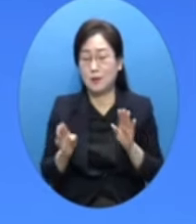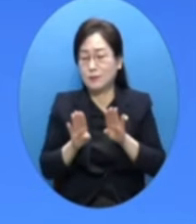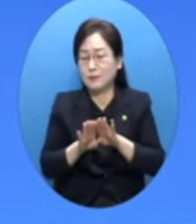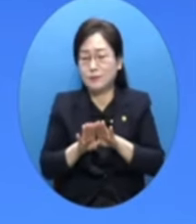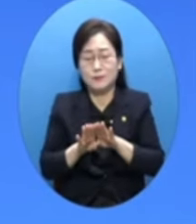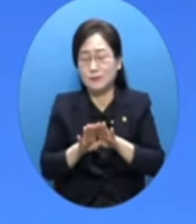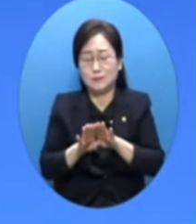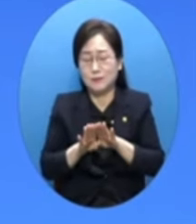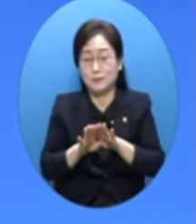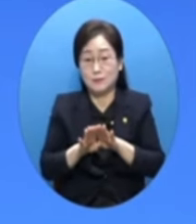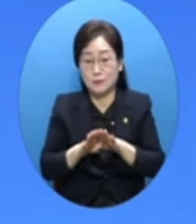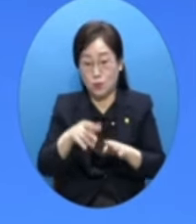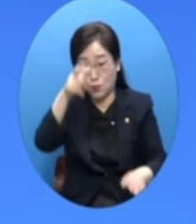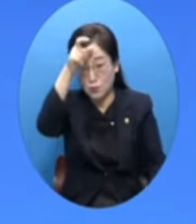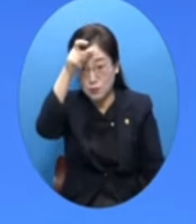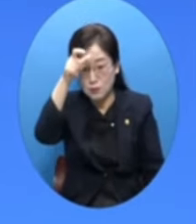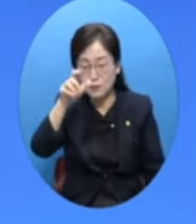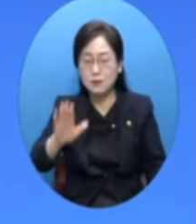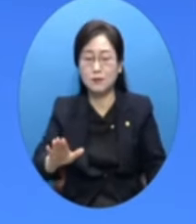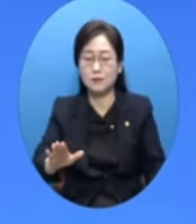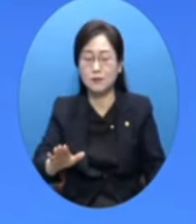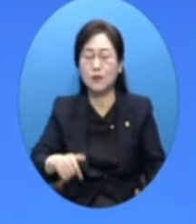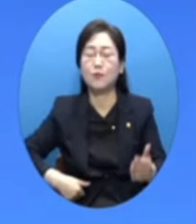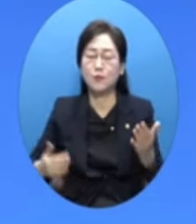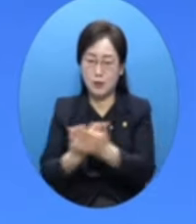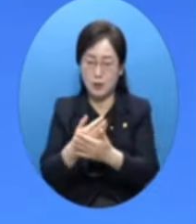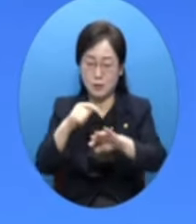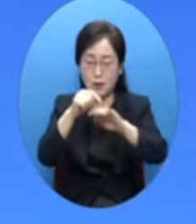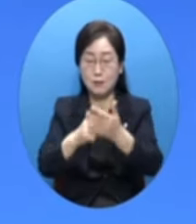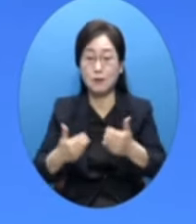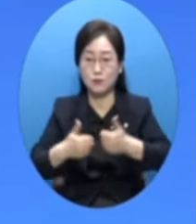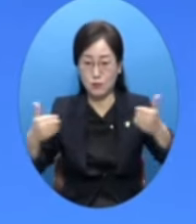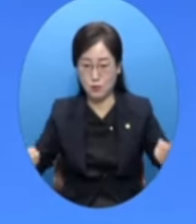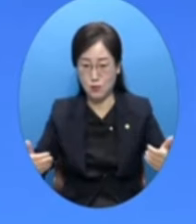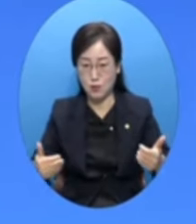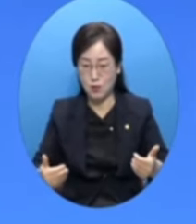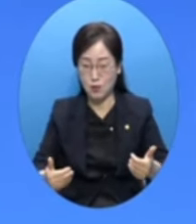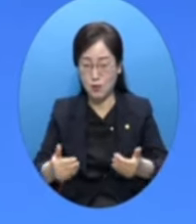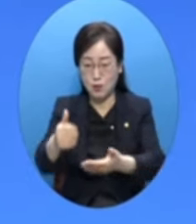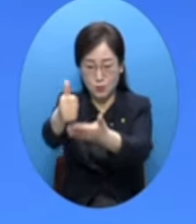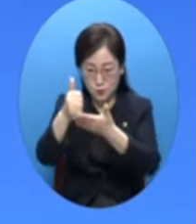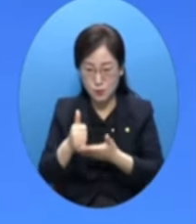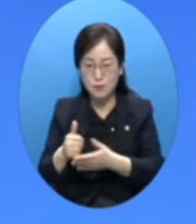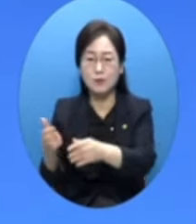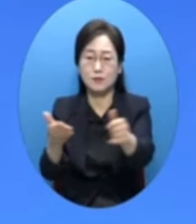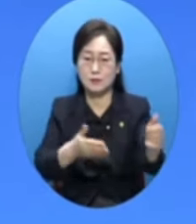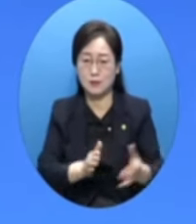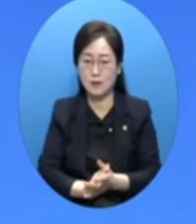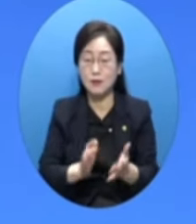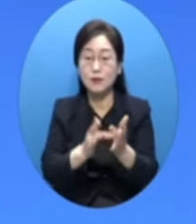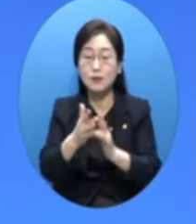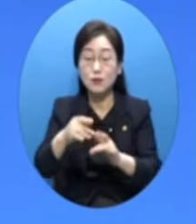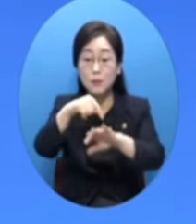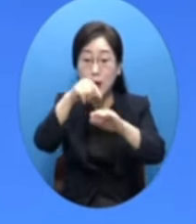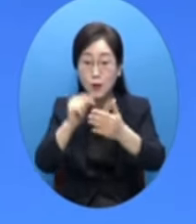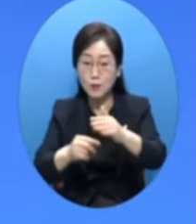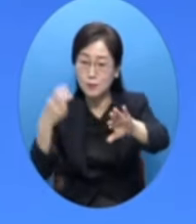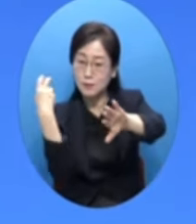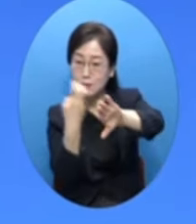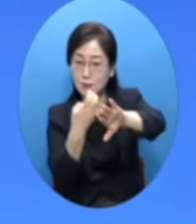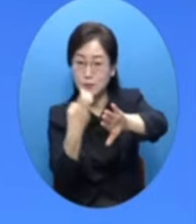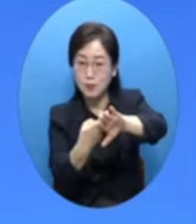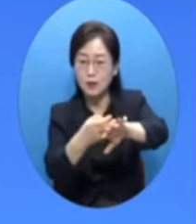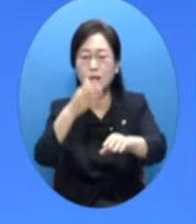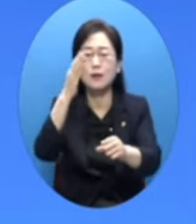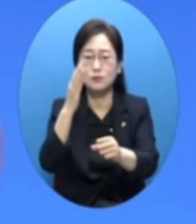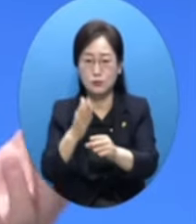뜻대로 살아왔다고 하면 이 시간 회개하고 마음의 문을 열고 빈배 인생의 예수를 모시게 되길 바랍니다. 예수님 우리 마음을 두드리고